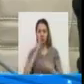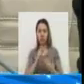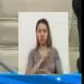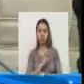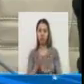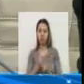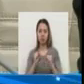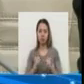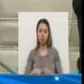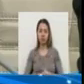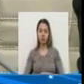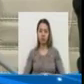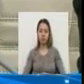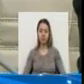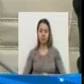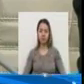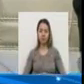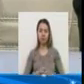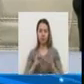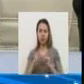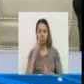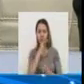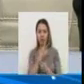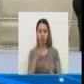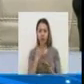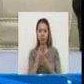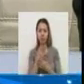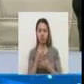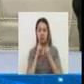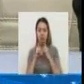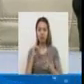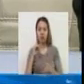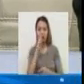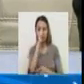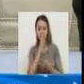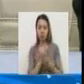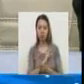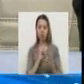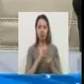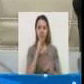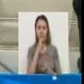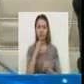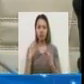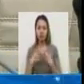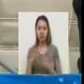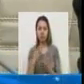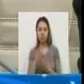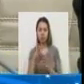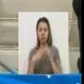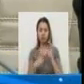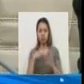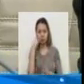ала алады. Мониторинг нәтижесіне сәйкес мемлекеттік қызмет түрінің ең тиімдісі электронды түрі болып отыр. Мәселен,